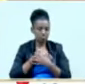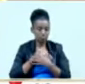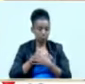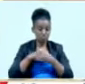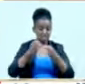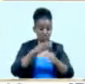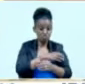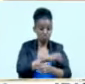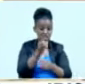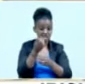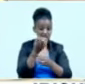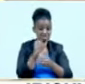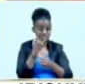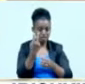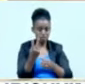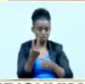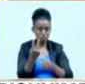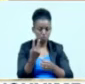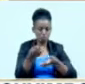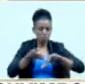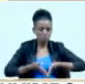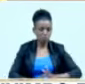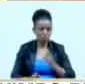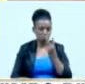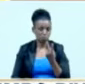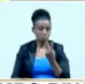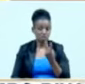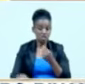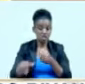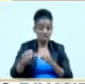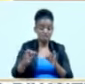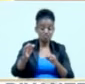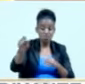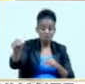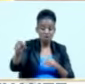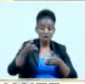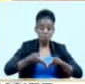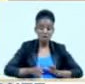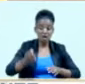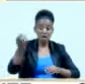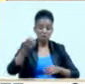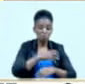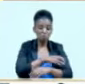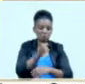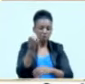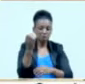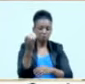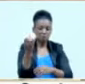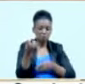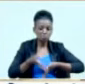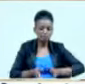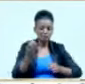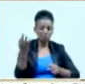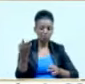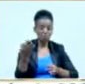bw'abana babiri nzabyara babiri, undi nawe niba afite ubushobozi bw'abana batatu nzabyara batatu. Biterwa